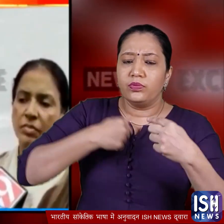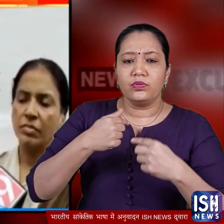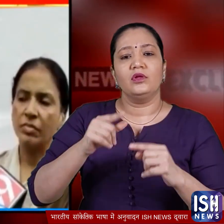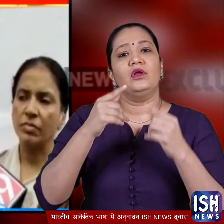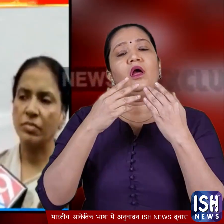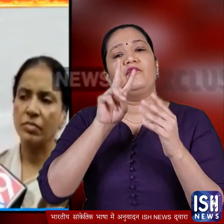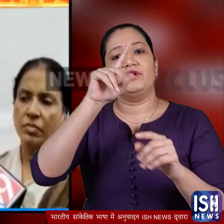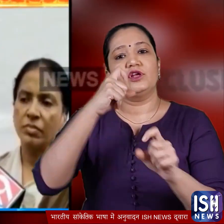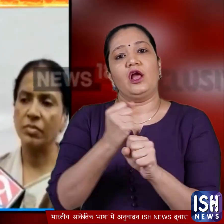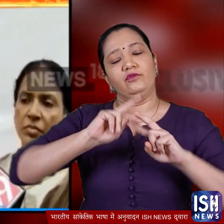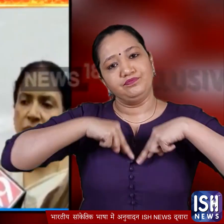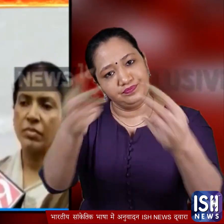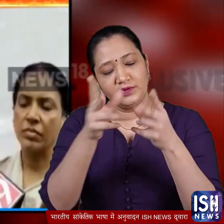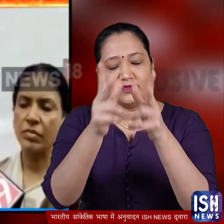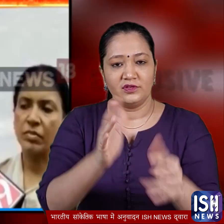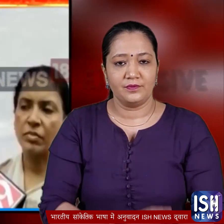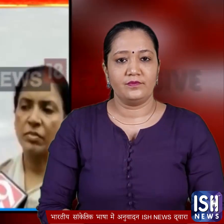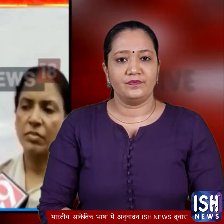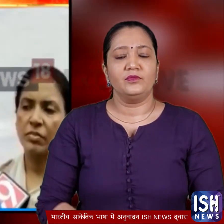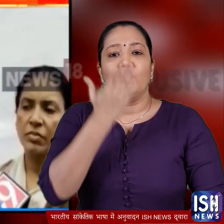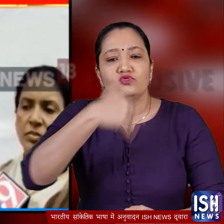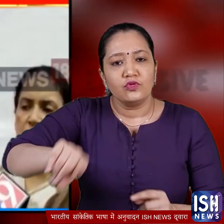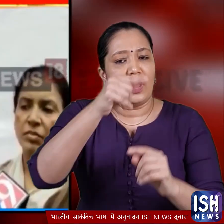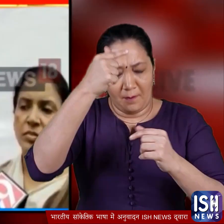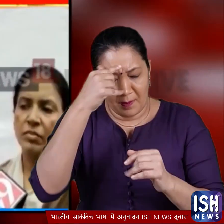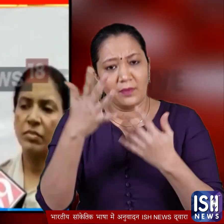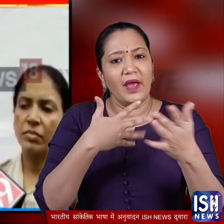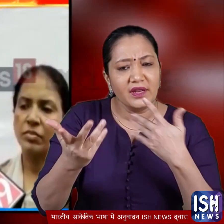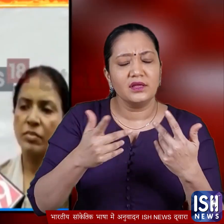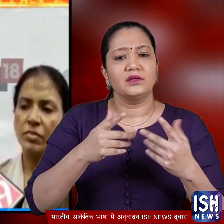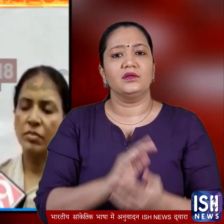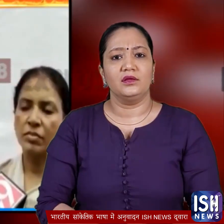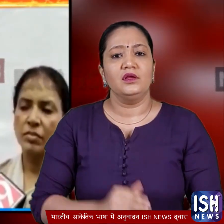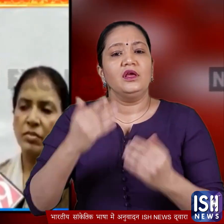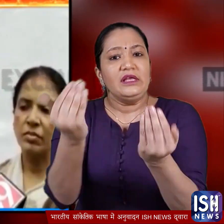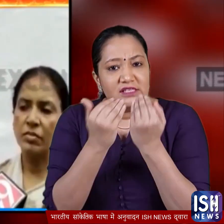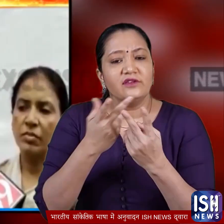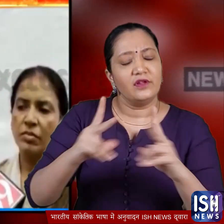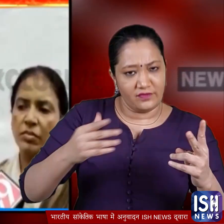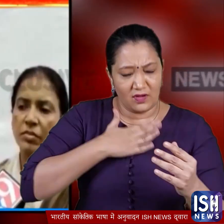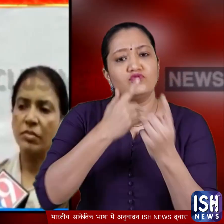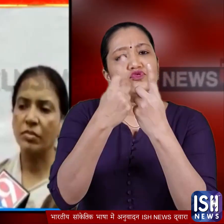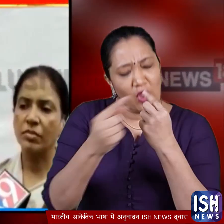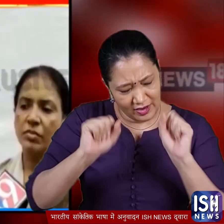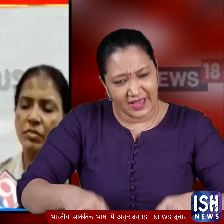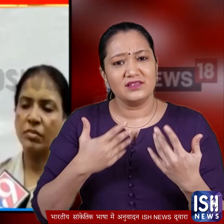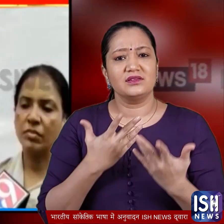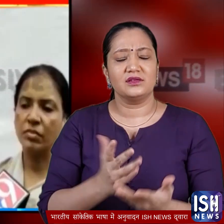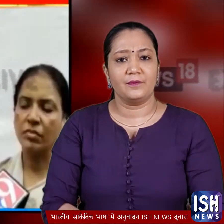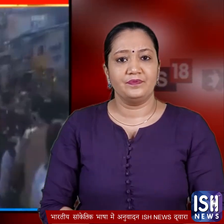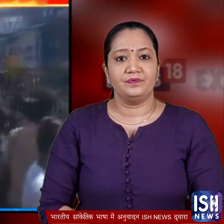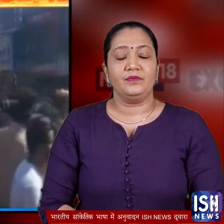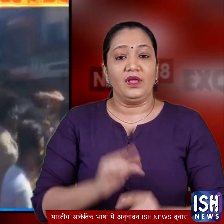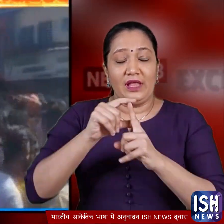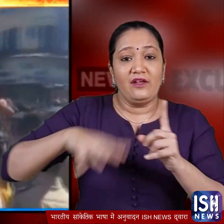लग रहे आरोपों पर शिक्षा मंत्री वर्षा गायकवाड़ ने भी सफाई दी। बच्चों के हित में कोई चर्चा हो रही है, बच्चों को सुरक्षा में कोई चर्चा, तो बिल्कुल हम बात करने के लिए